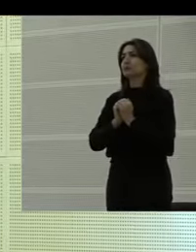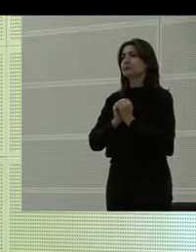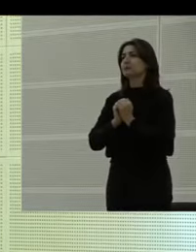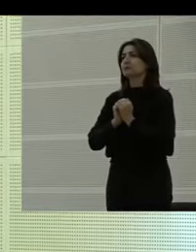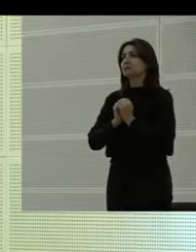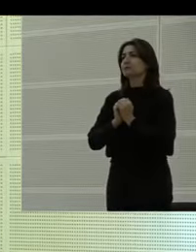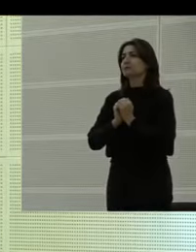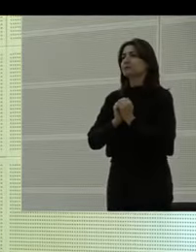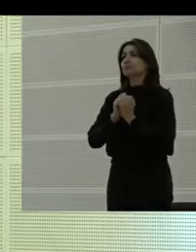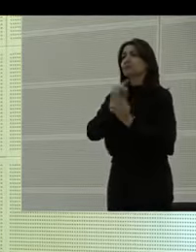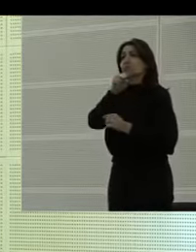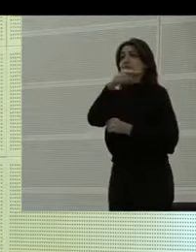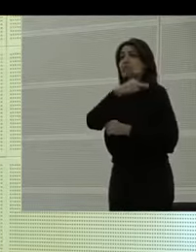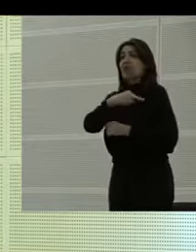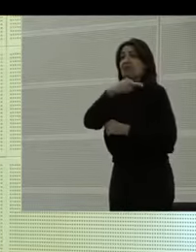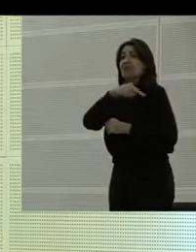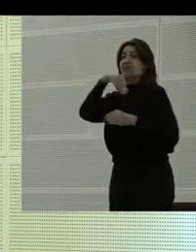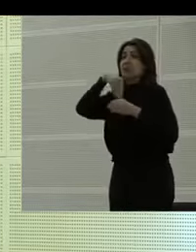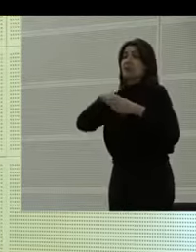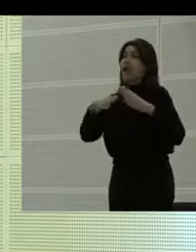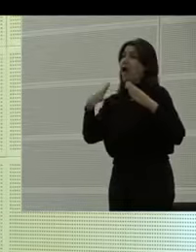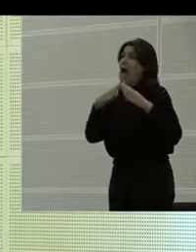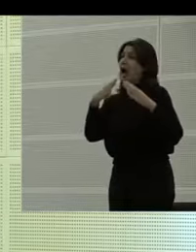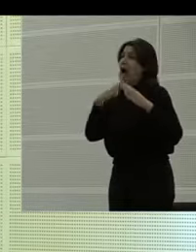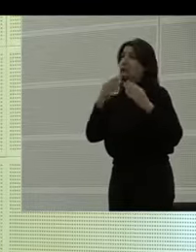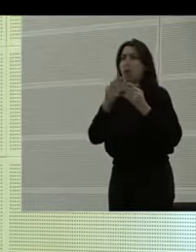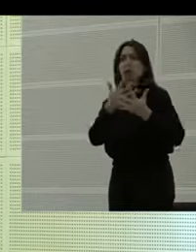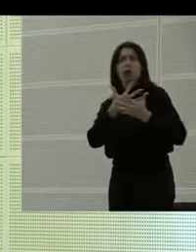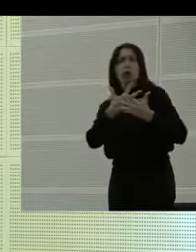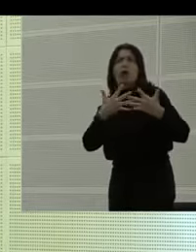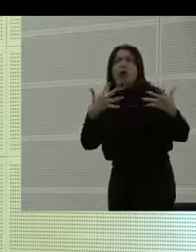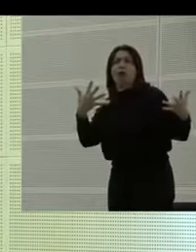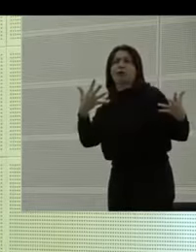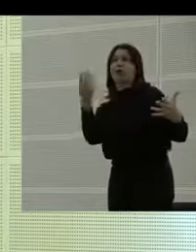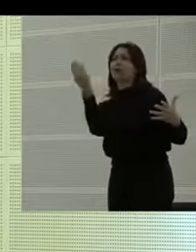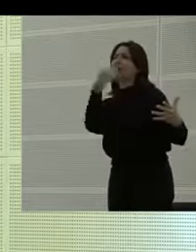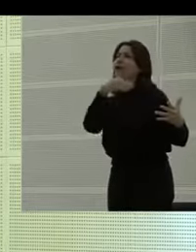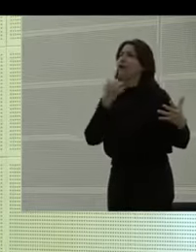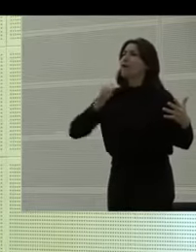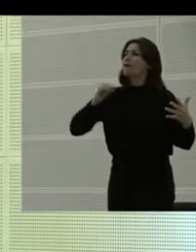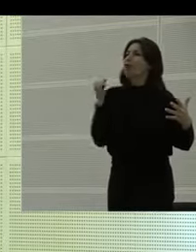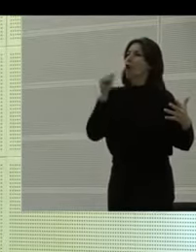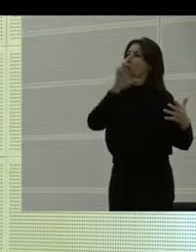che viveva in una casa molto grande a Foggia, in Puglia,